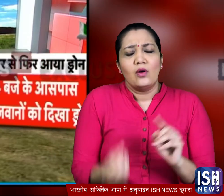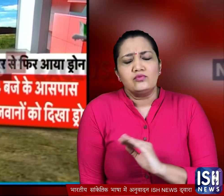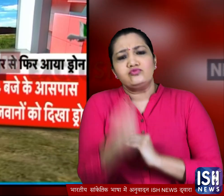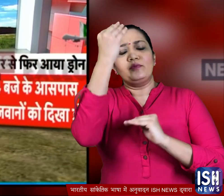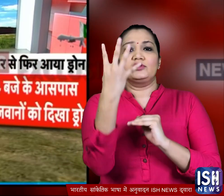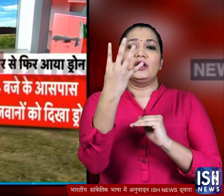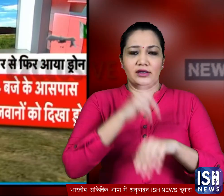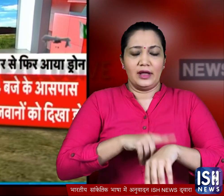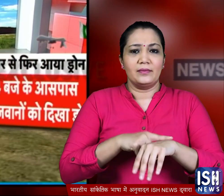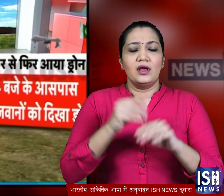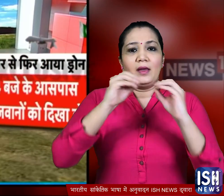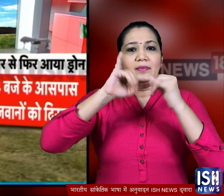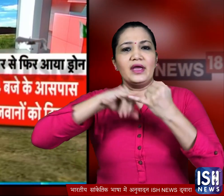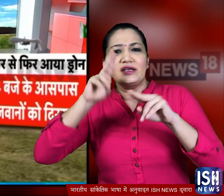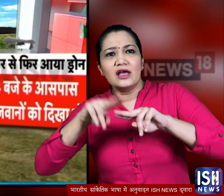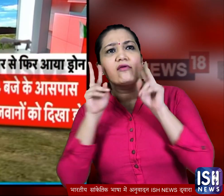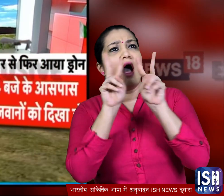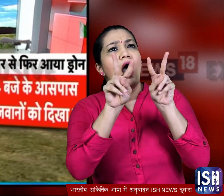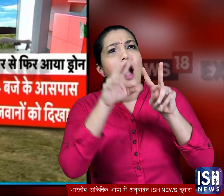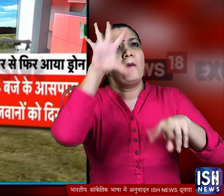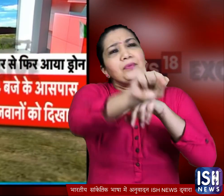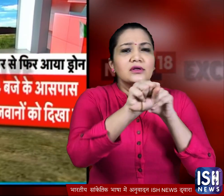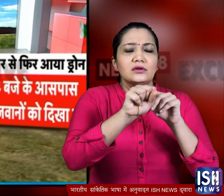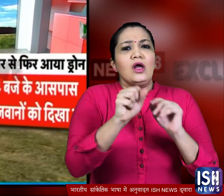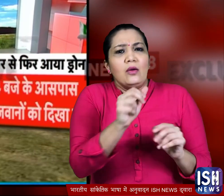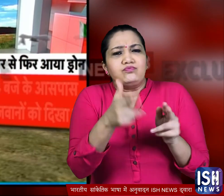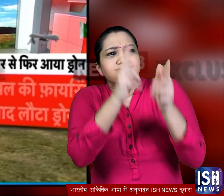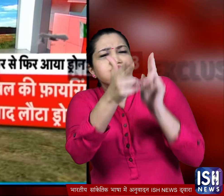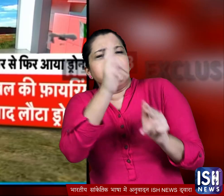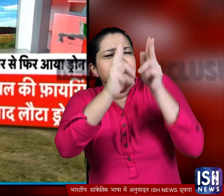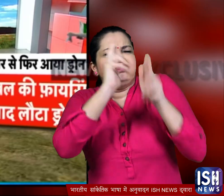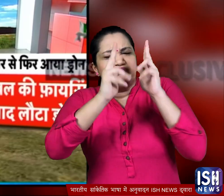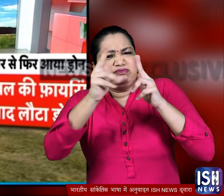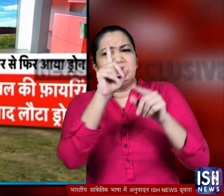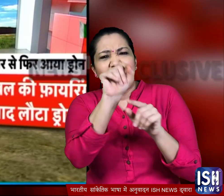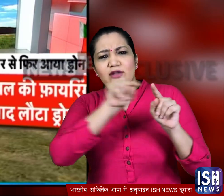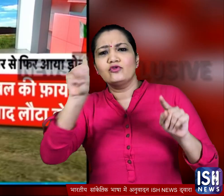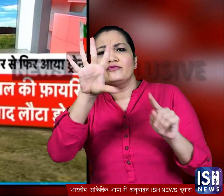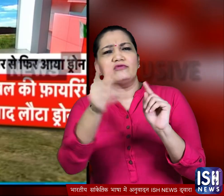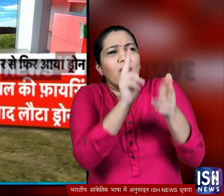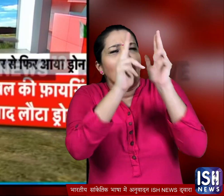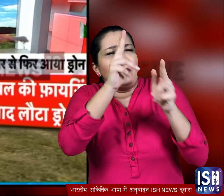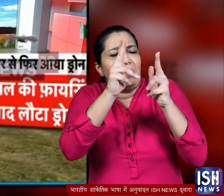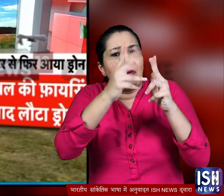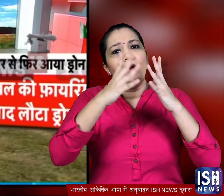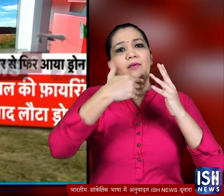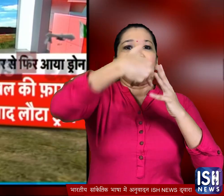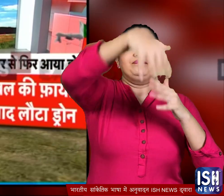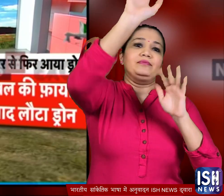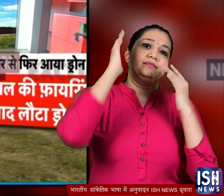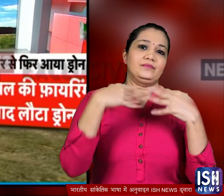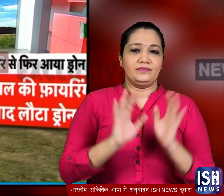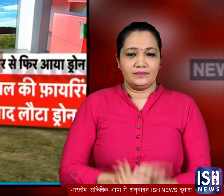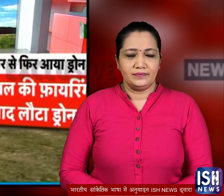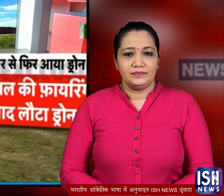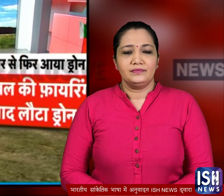ड्रोन सुबह 4 बजे के आसपास बीएसएफ के जवानों को नजर आया, जिस पर उन्होंने 10 से 15 राउंड फायरिंग की, जिसके बाद वो ड्रोन वहां से